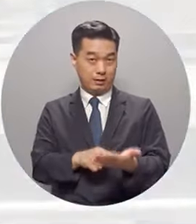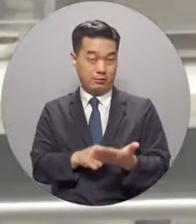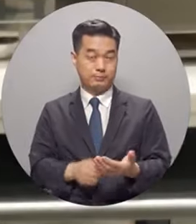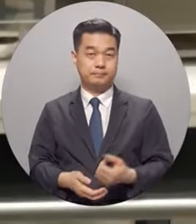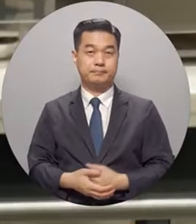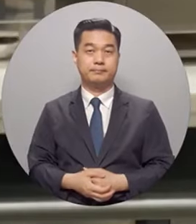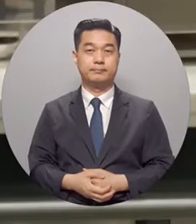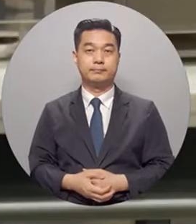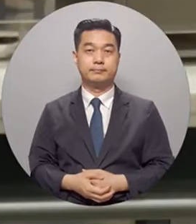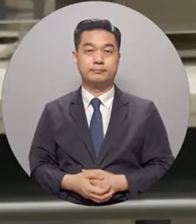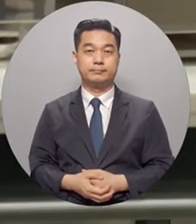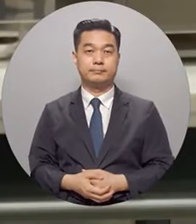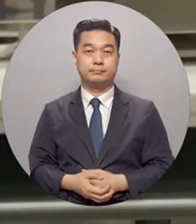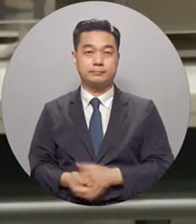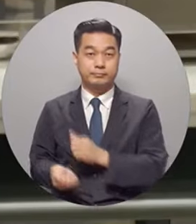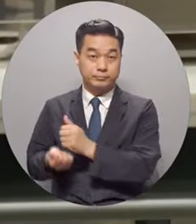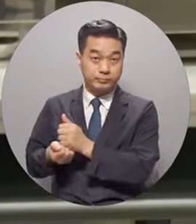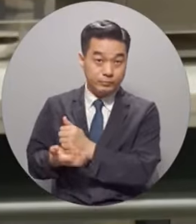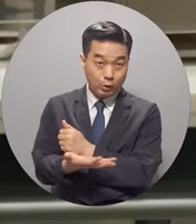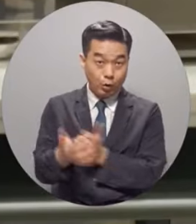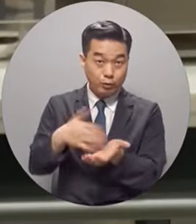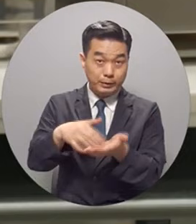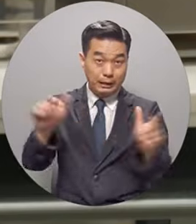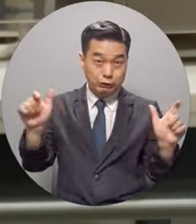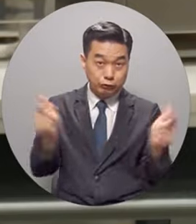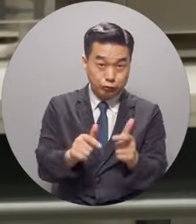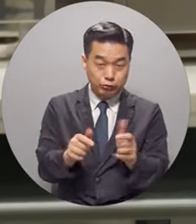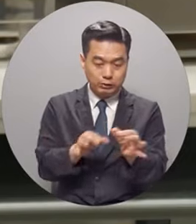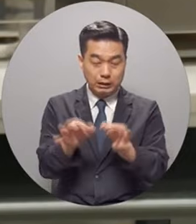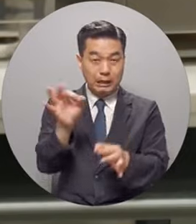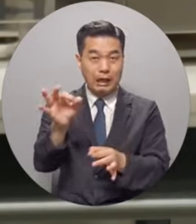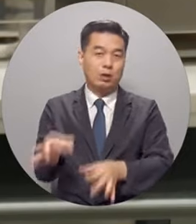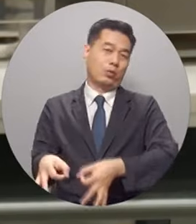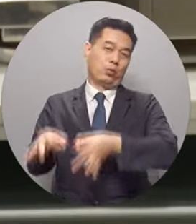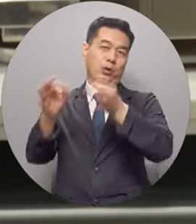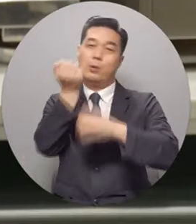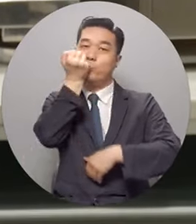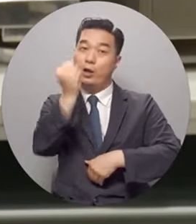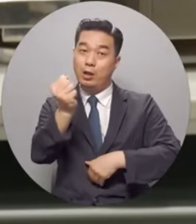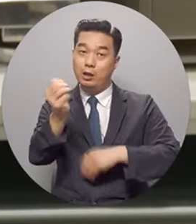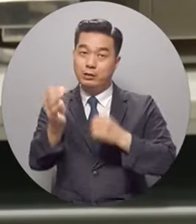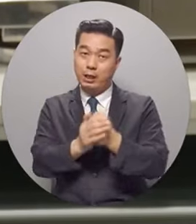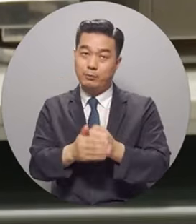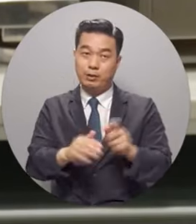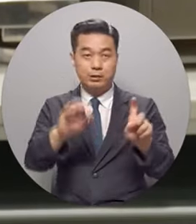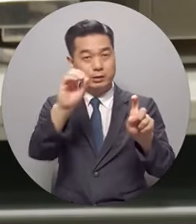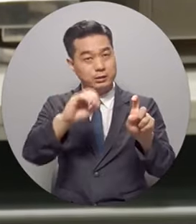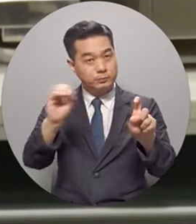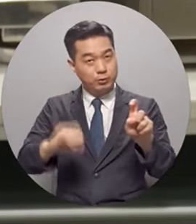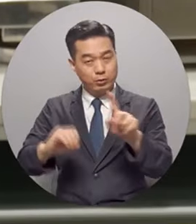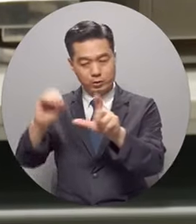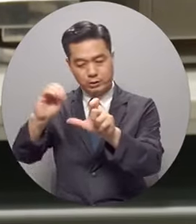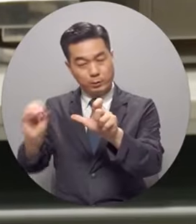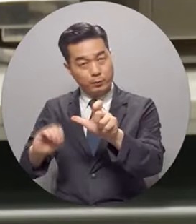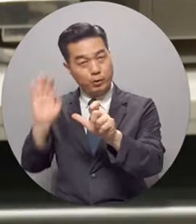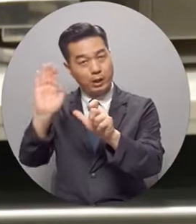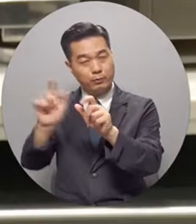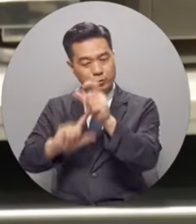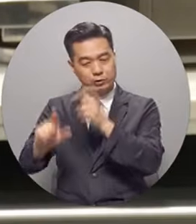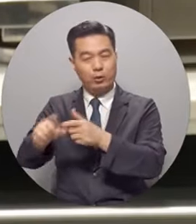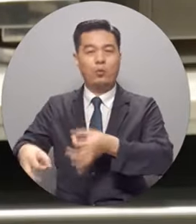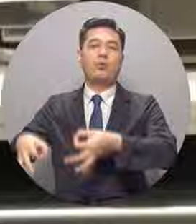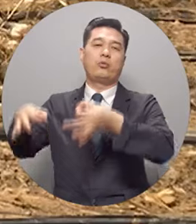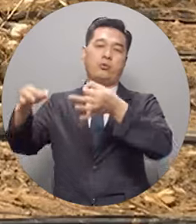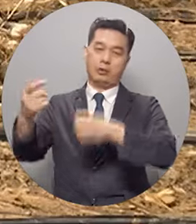나옵니다 공급량이 줄어드니까 시장 가격은 오를 수밖에 없어서 그 한 10에서 15% 정도는 앞으로도 더 오를 것